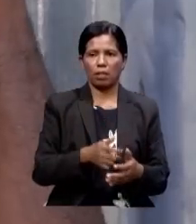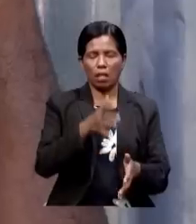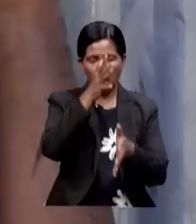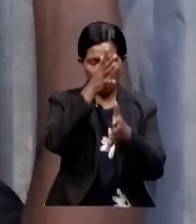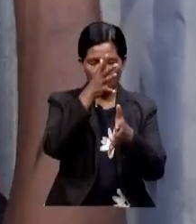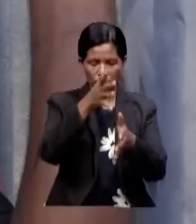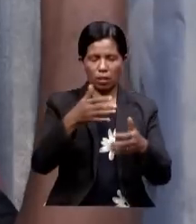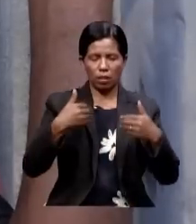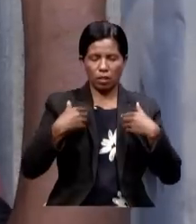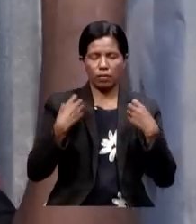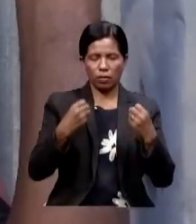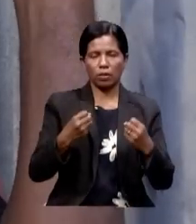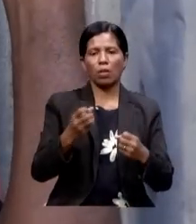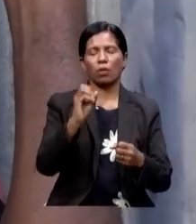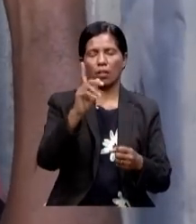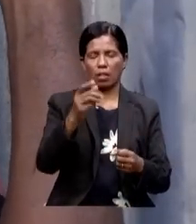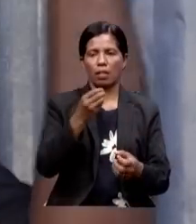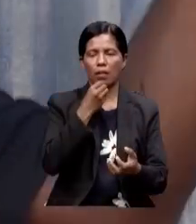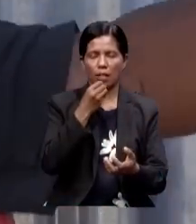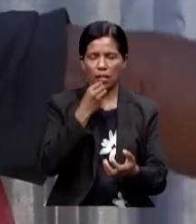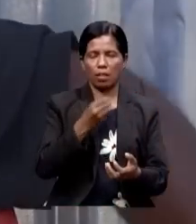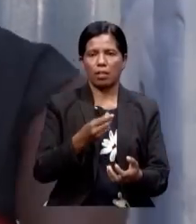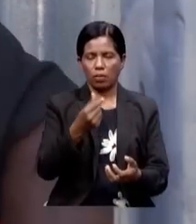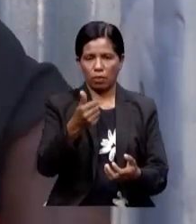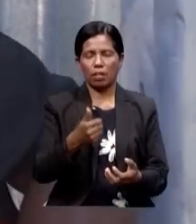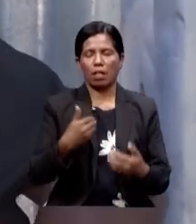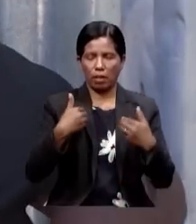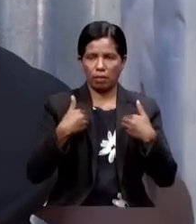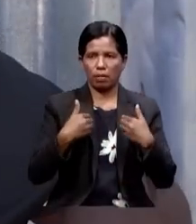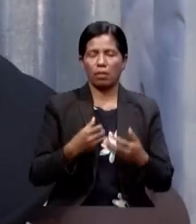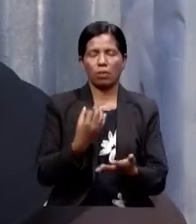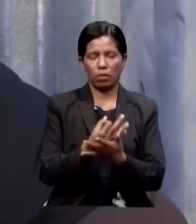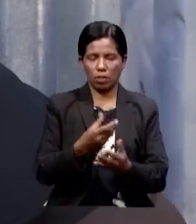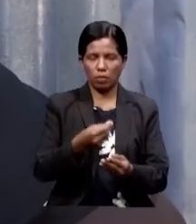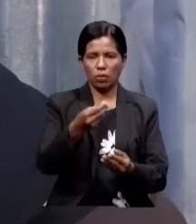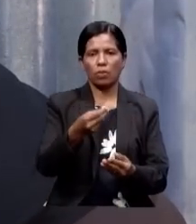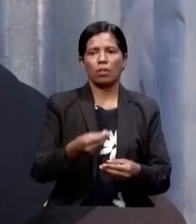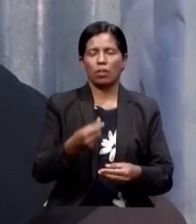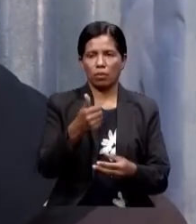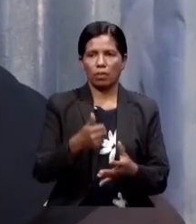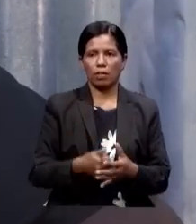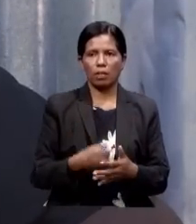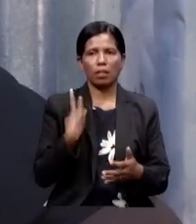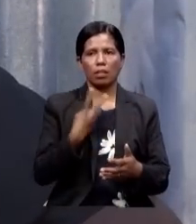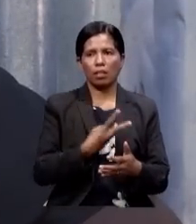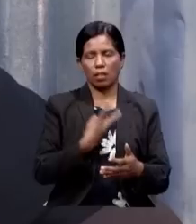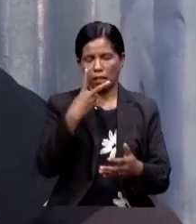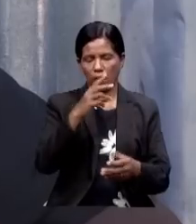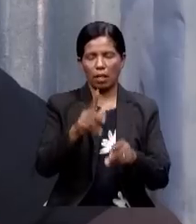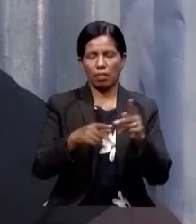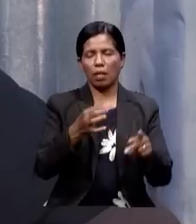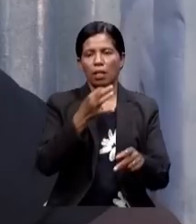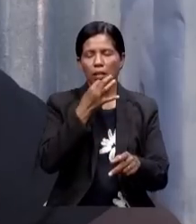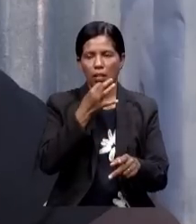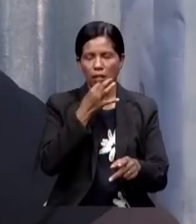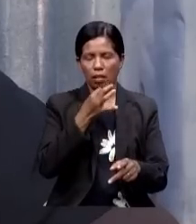dan lahan lah han. Osam pung. Osam pung. Tambah ita reman lebar sih